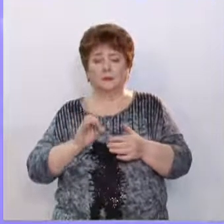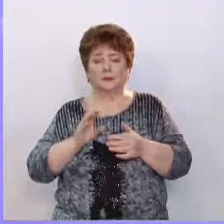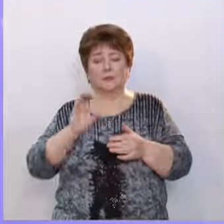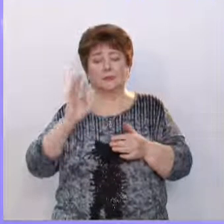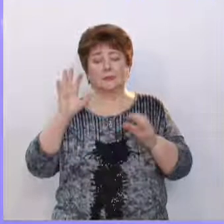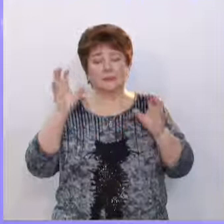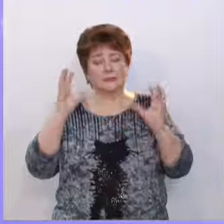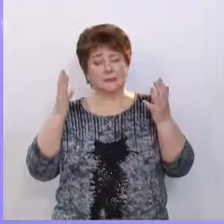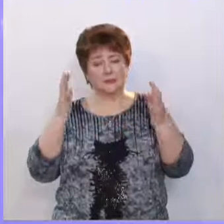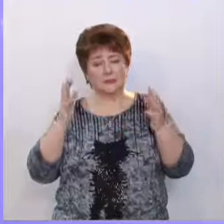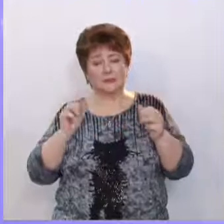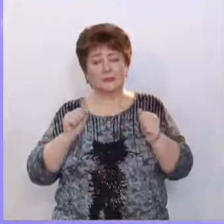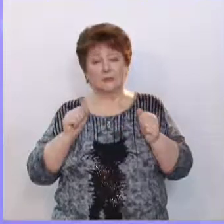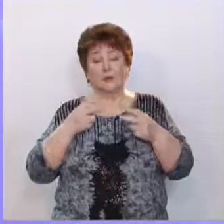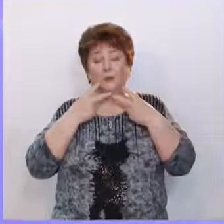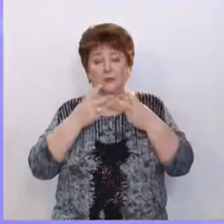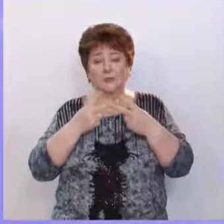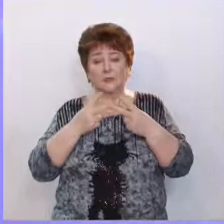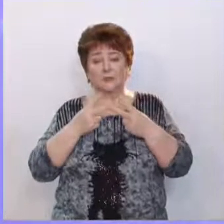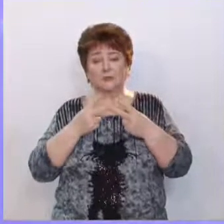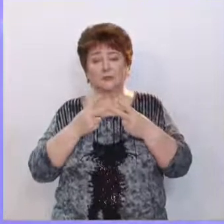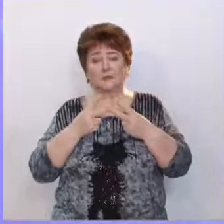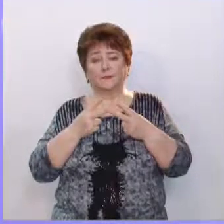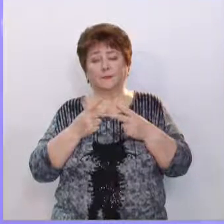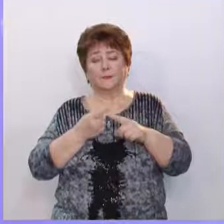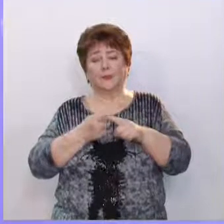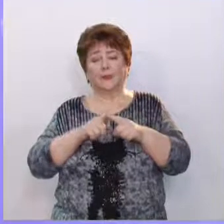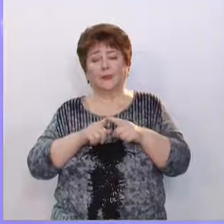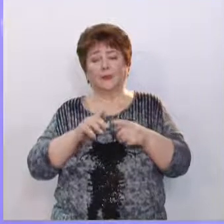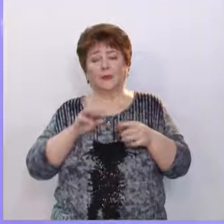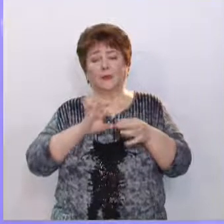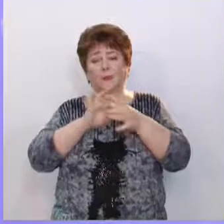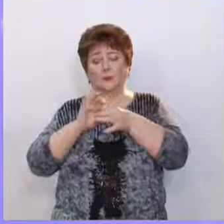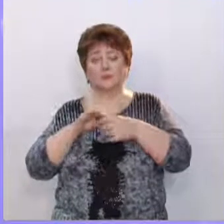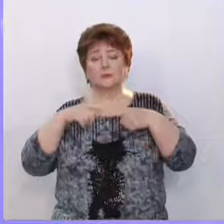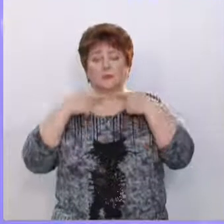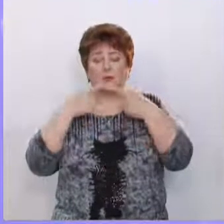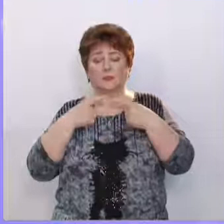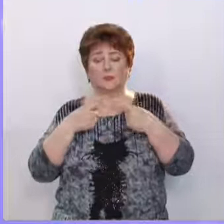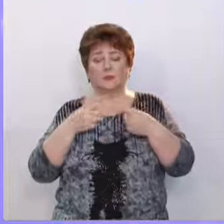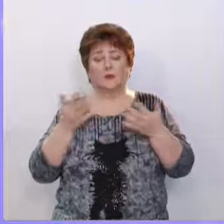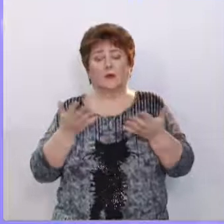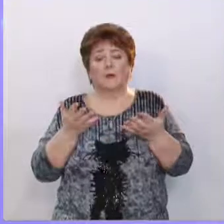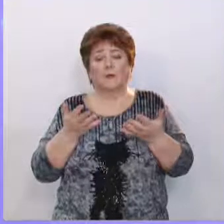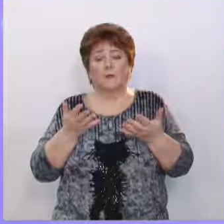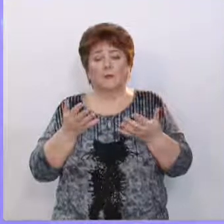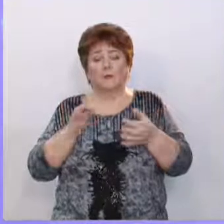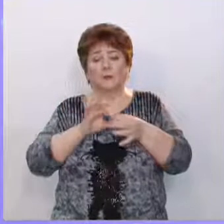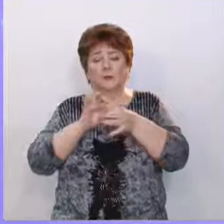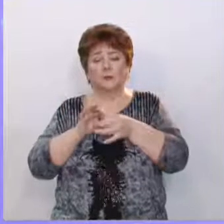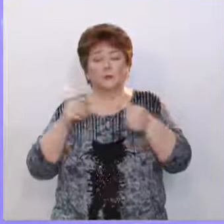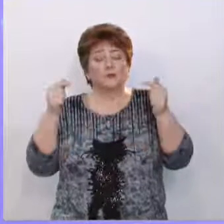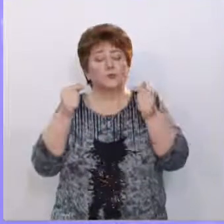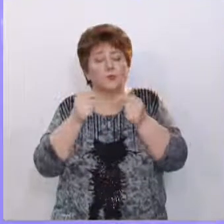«серебристый». А теперь посмотрим на эти предложения и скажем, в котором из них